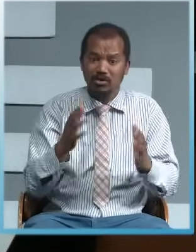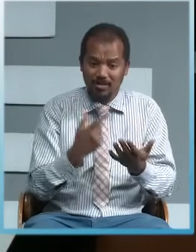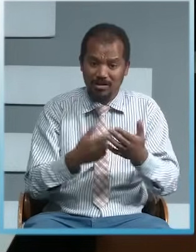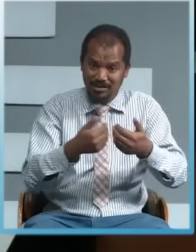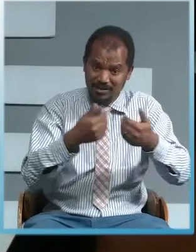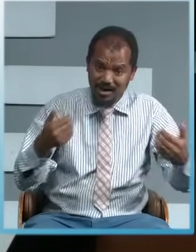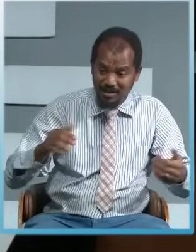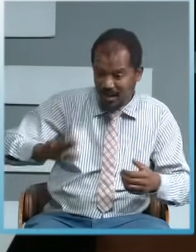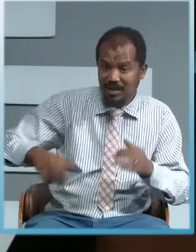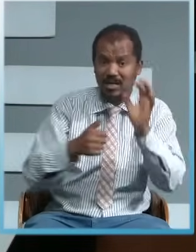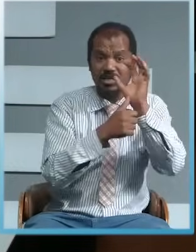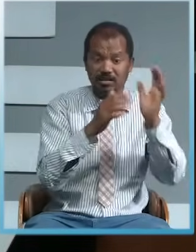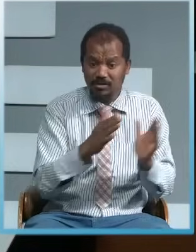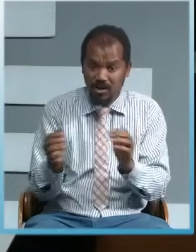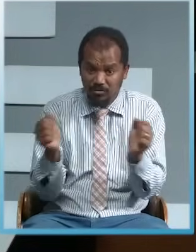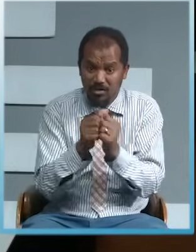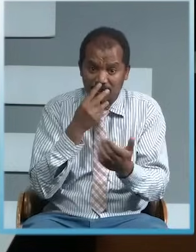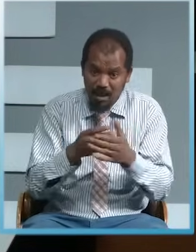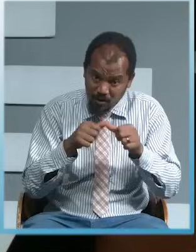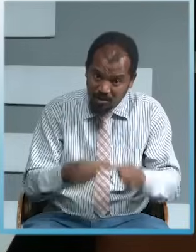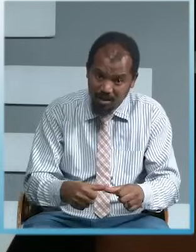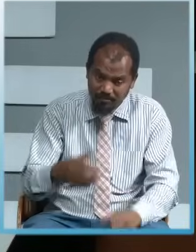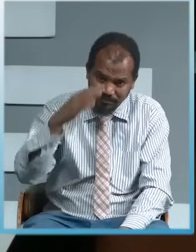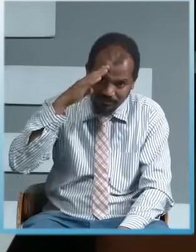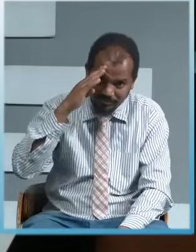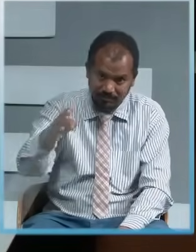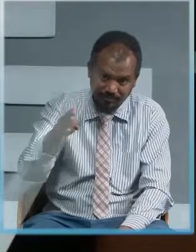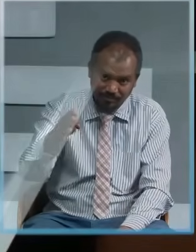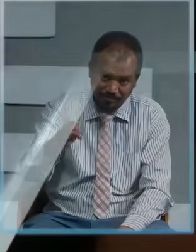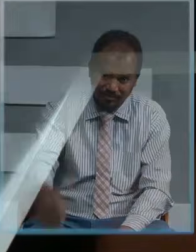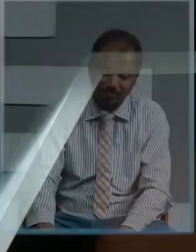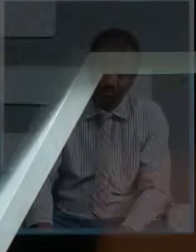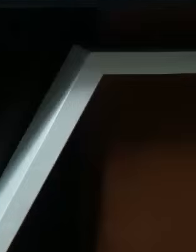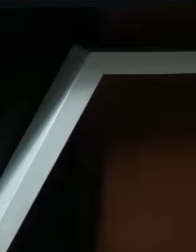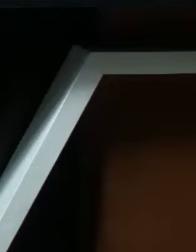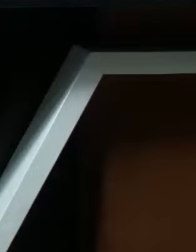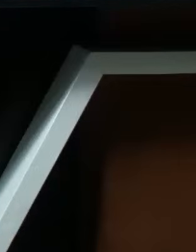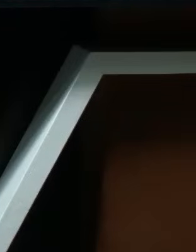የስቱዲዮ ባለሙያዎች ጋርኛ በዚህ ተሰናበትን። ከቀሪ የሳት መሰናዶች ጋር መልካም ቆይታ። ጤና ይስጥልኝ።